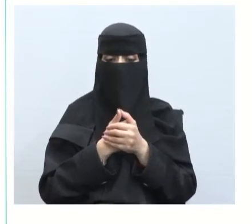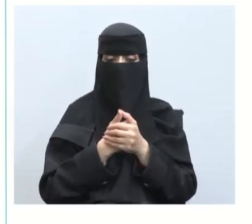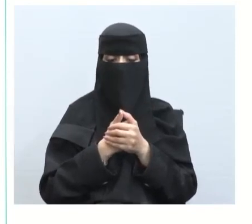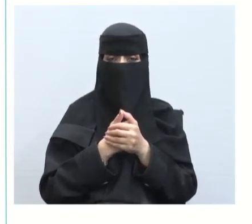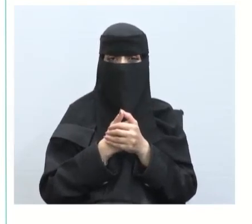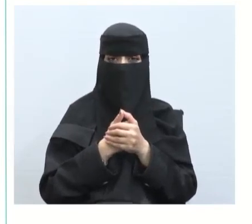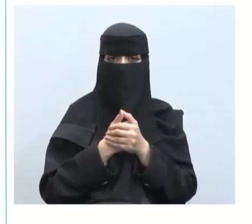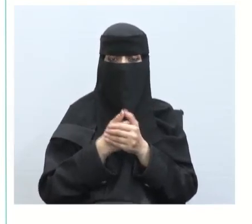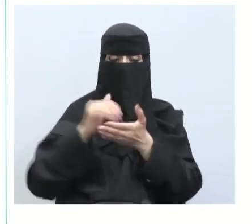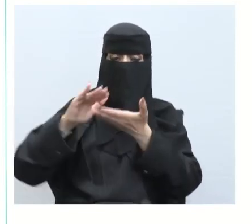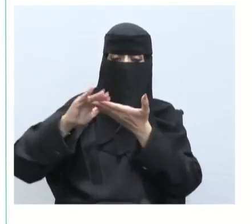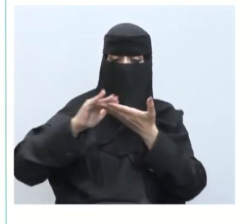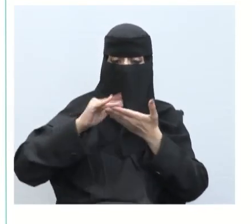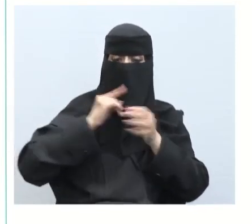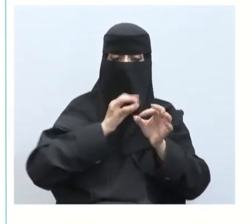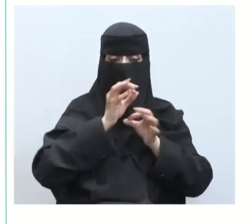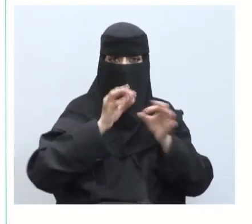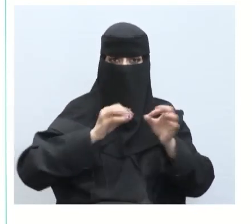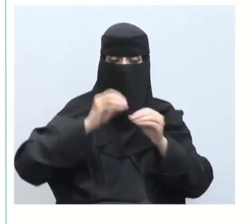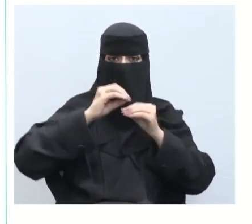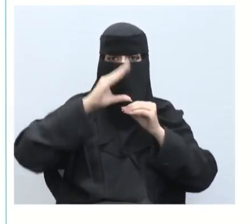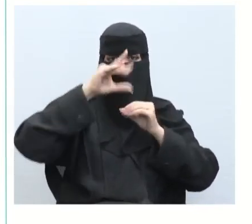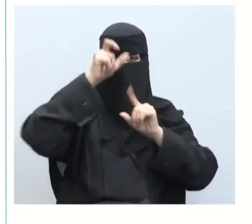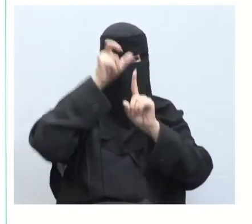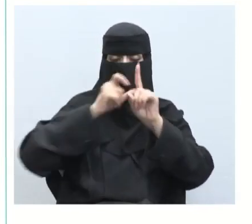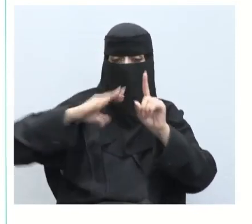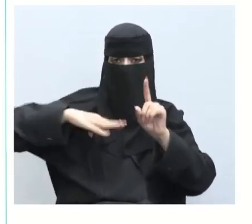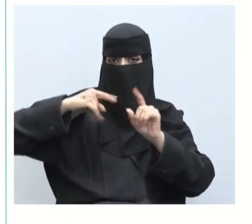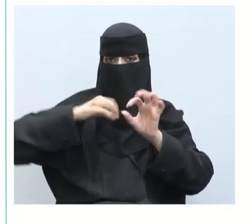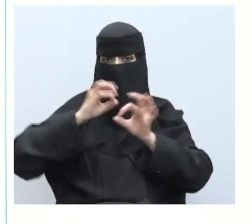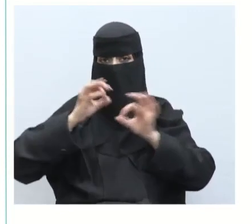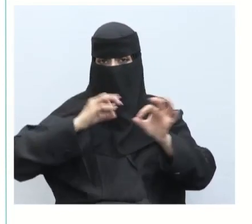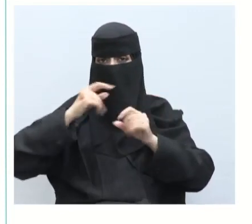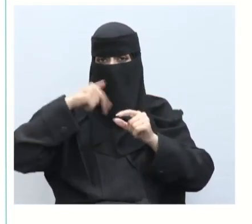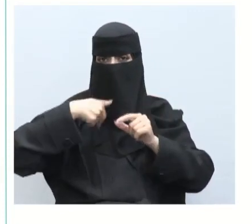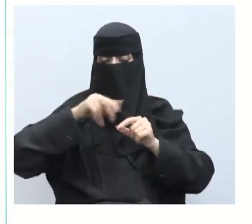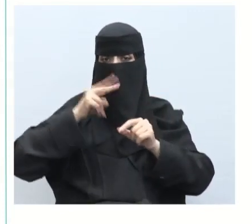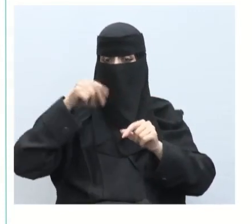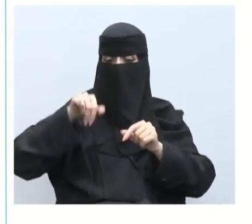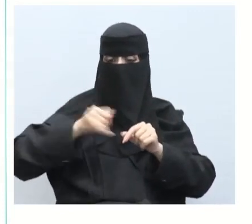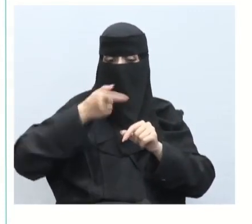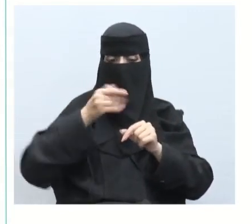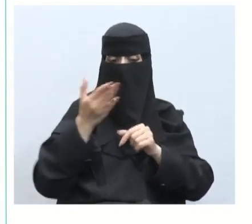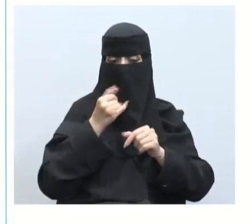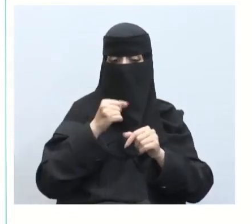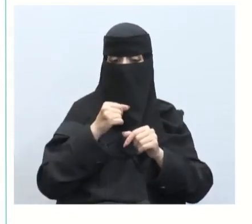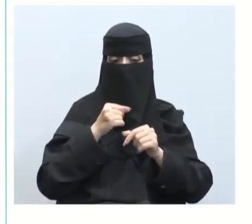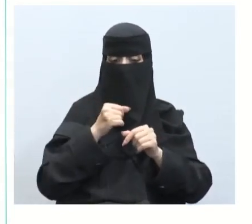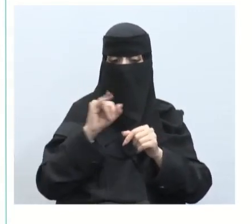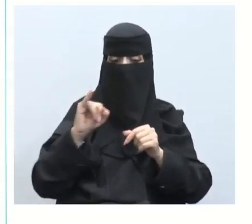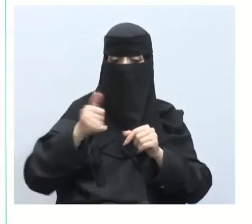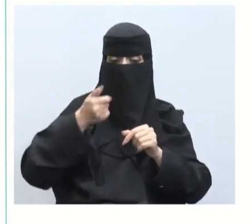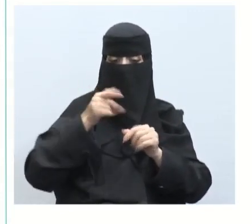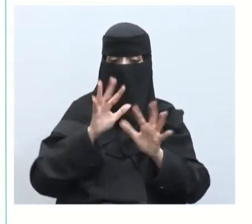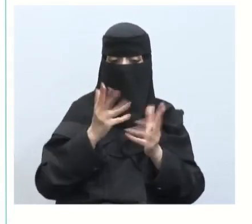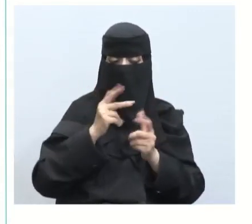المصالح تساعد خطط المشروعات المديرين في تسييق عملهم ما انواع التخطيط الذي يحتاجون ال يحتاج اليه